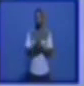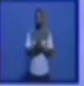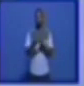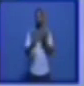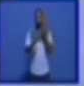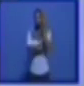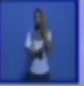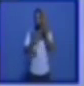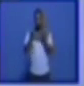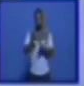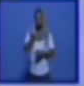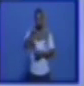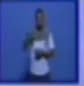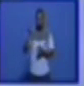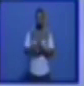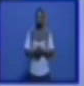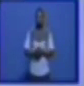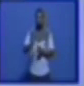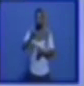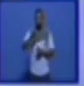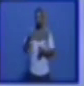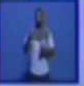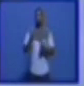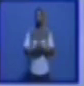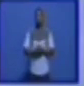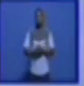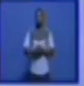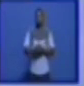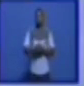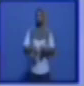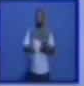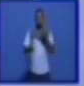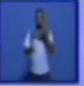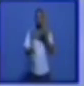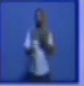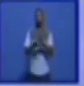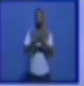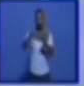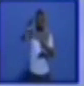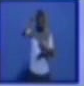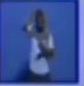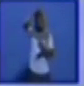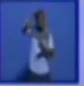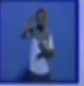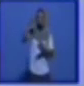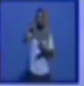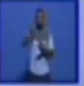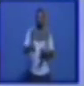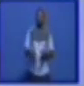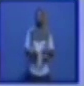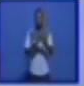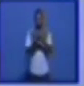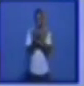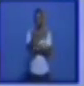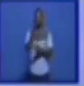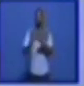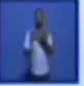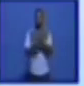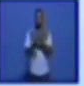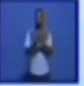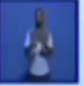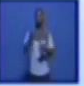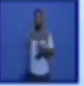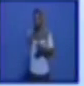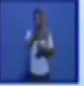Autre point de l'actualité, la Banque arabe pour le développement économique en Afrique est l'un des partenaires financiers du